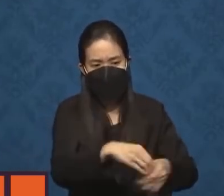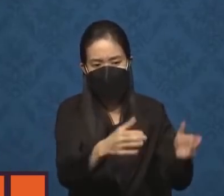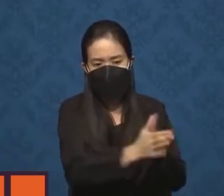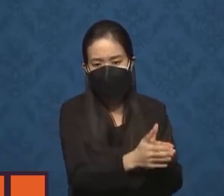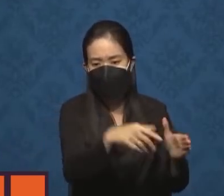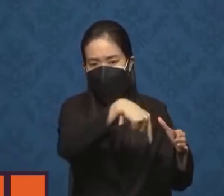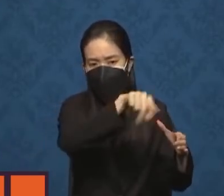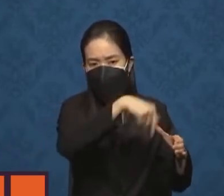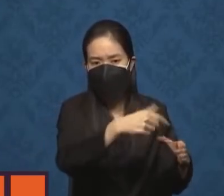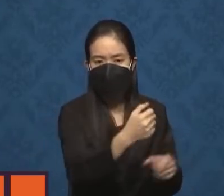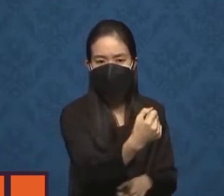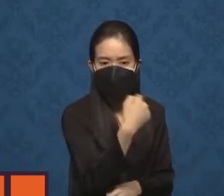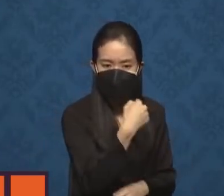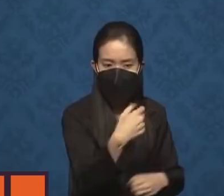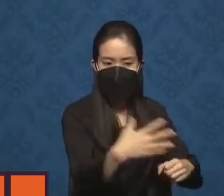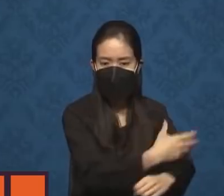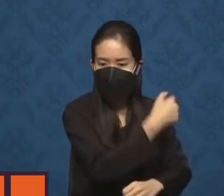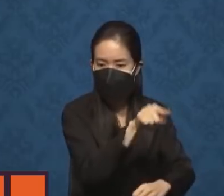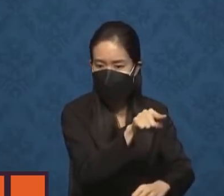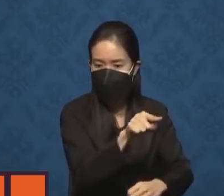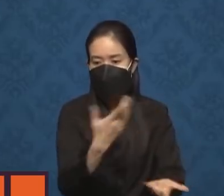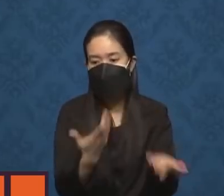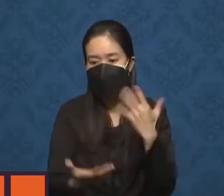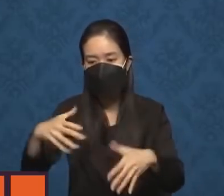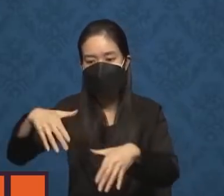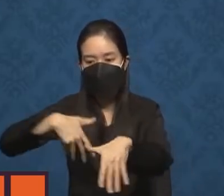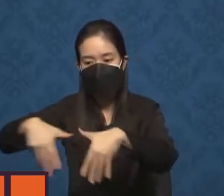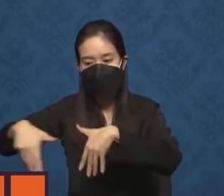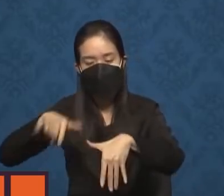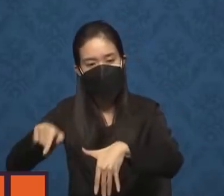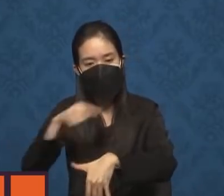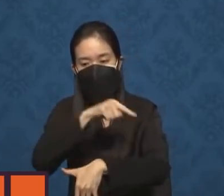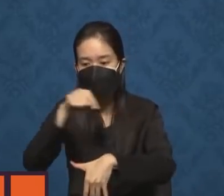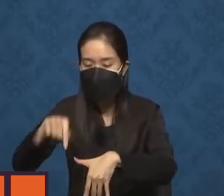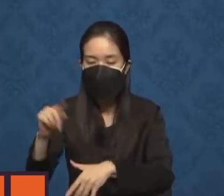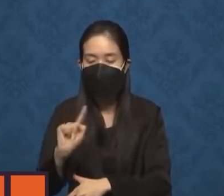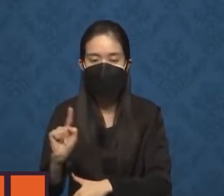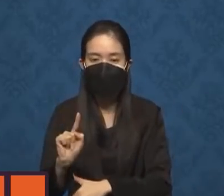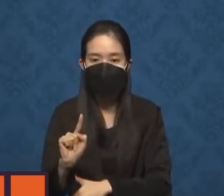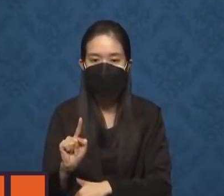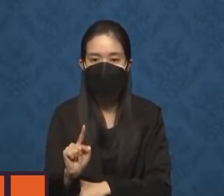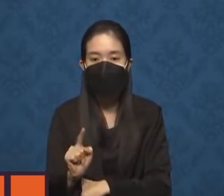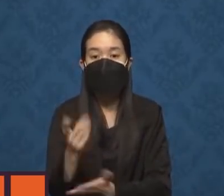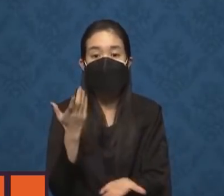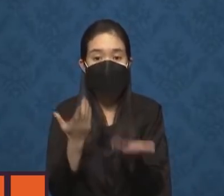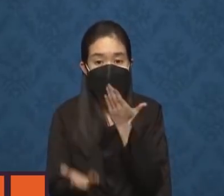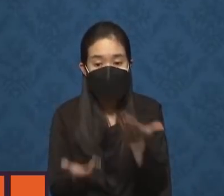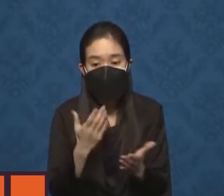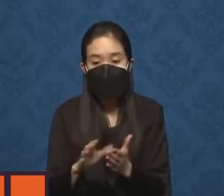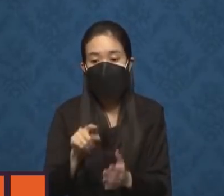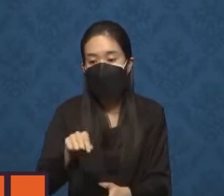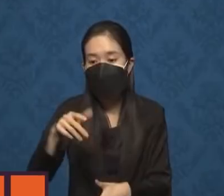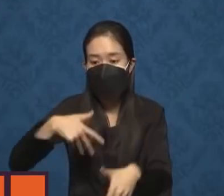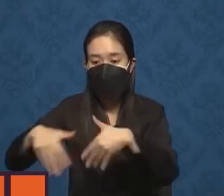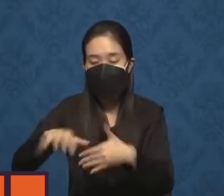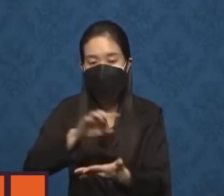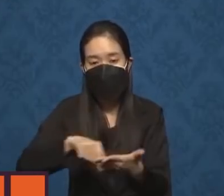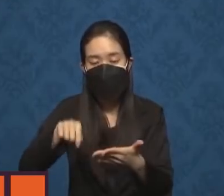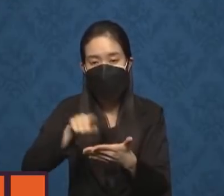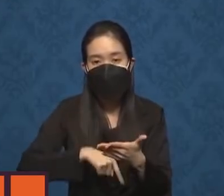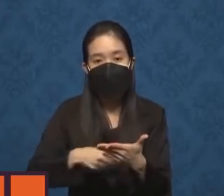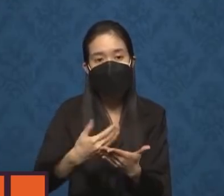เค้ามีหัวประชาชนอยู่ในหัวใจหรือไม่ช่วยกันติดตามว่าผู้แทนของท่านใช้เหตุผลและใช้อะไร